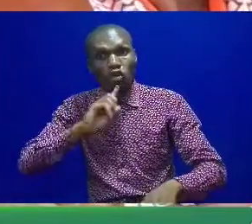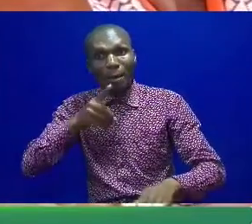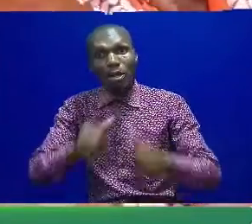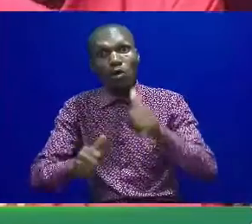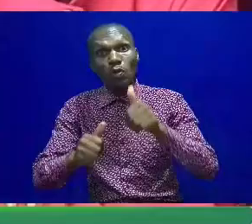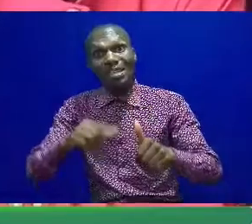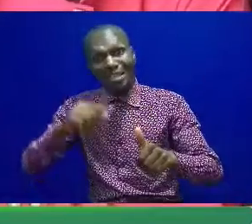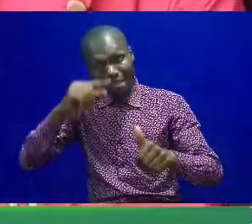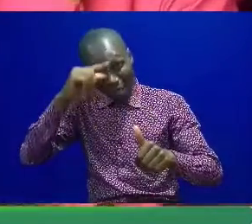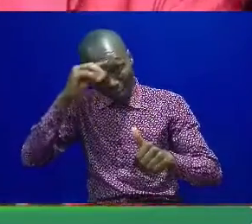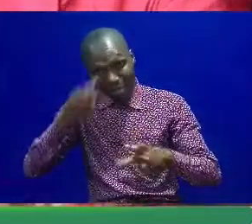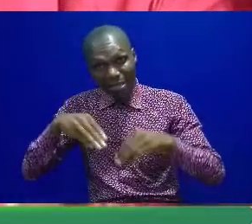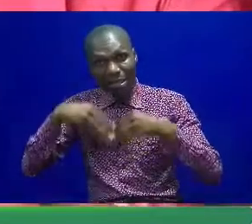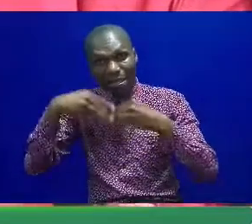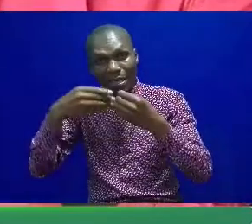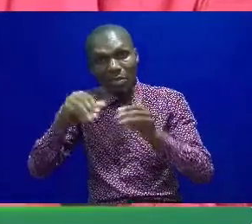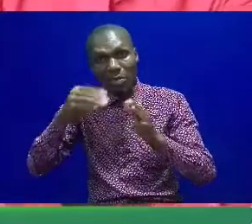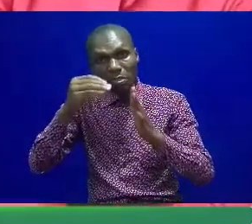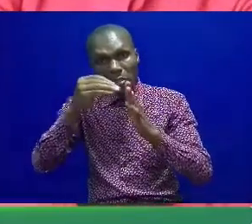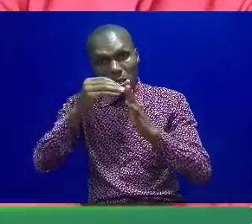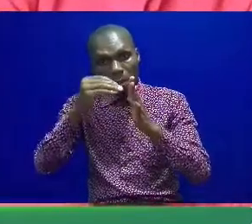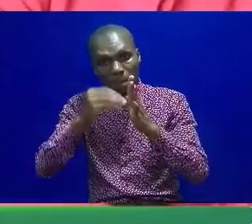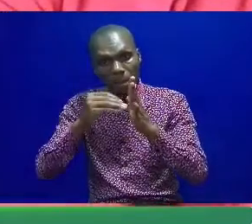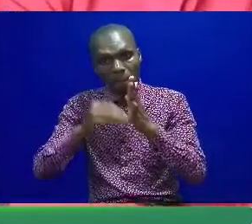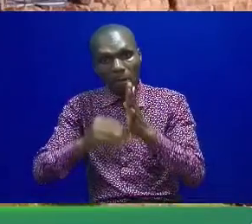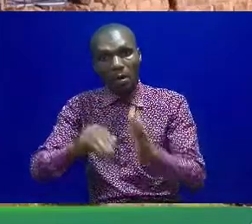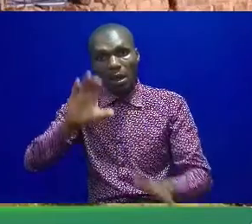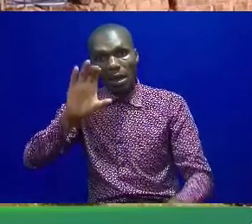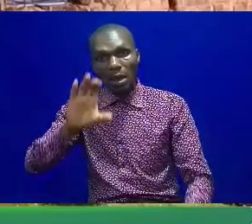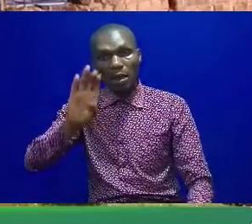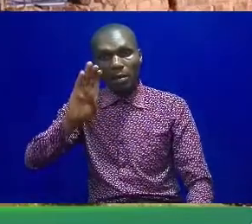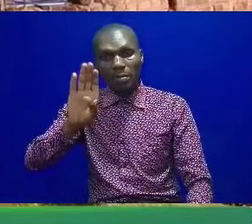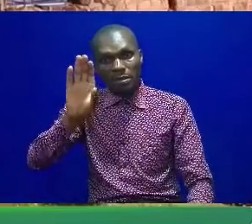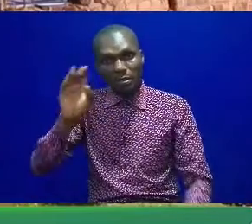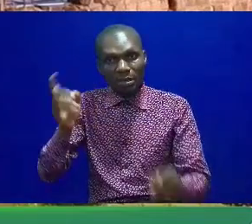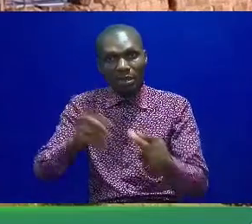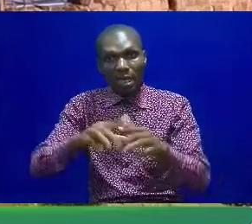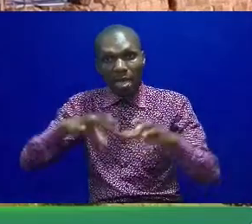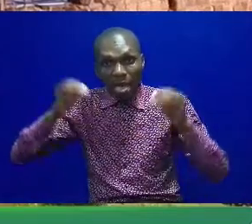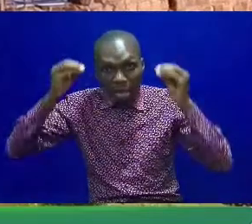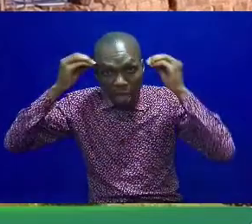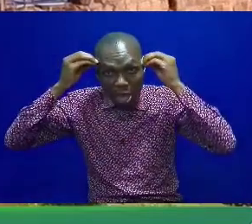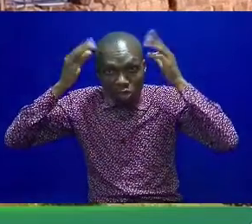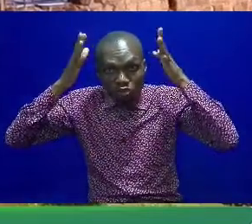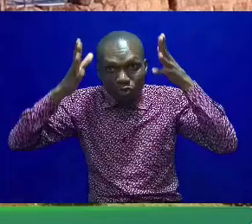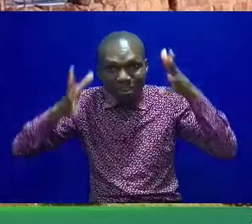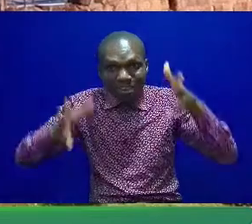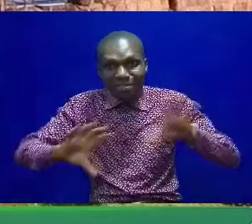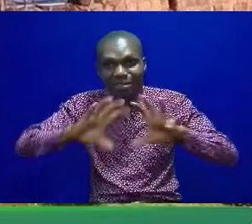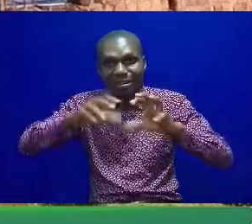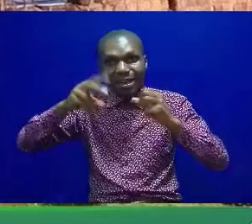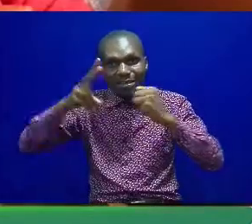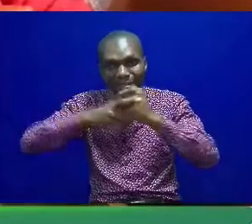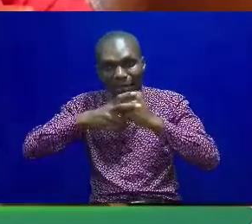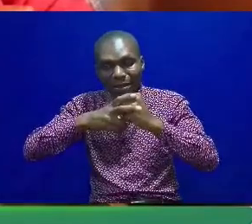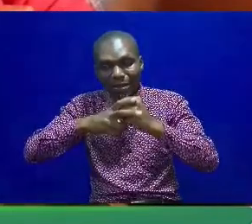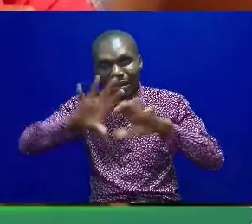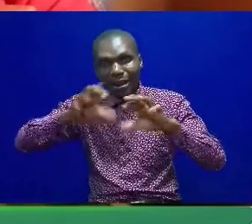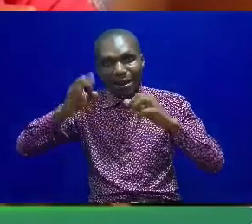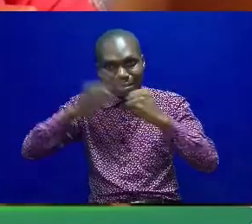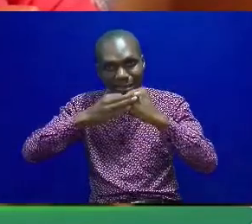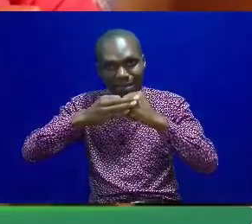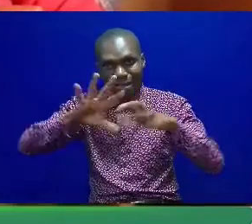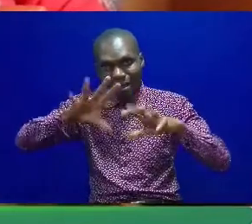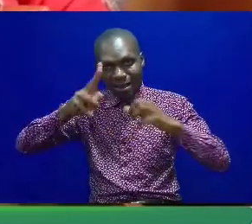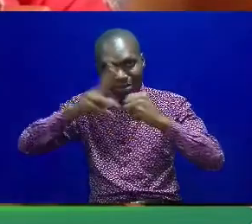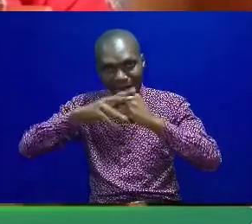serekari, igoro yomoro verio OCBC. Asaboro kiwa bagredi isano na ibere, isano na isato na